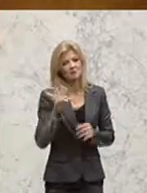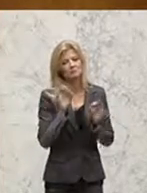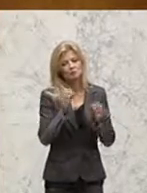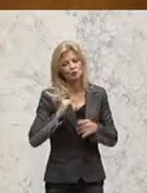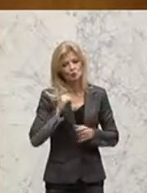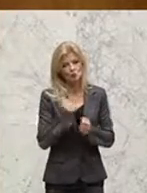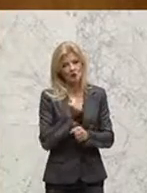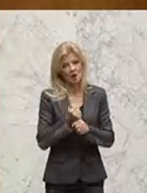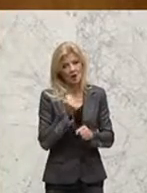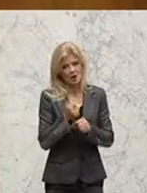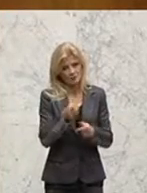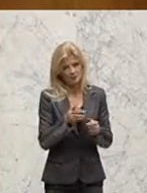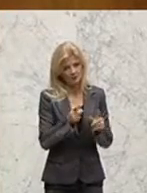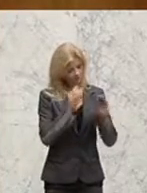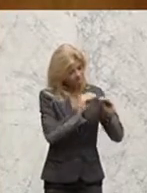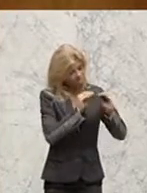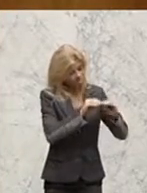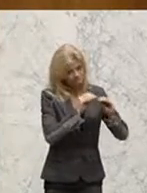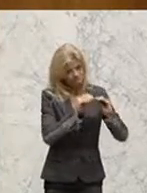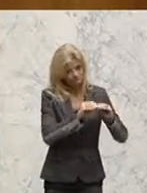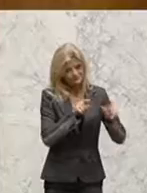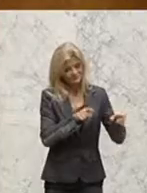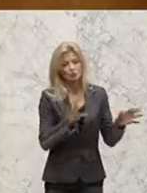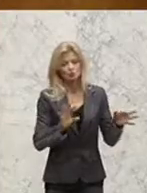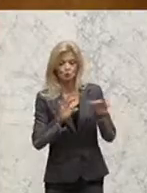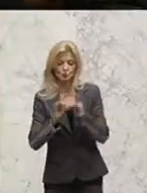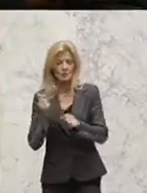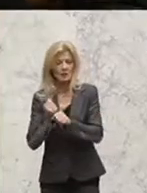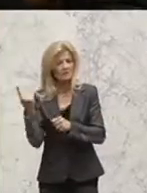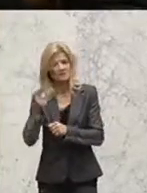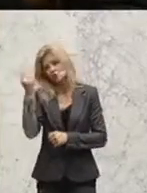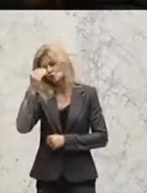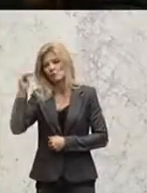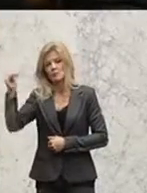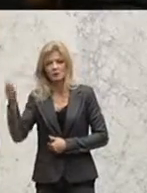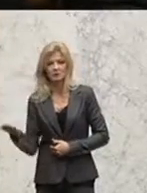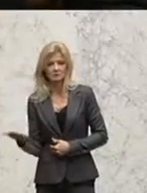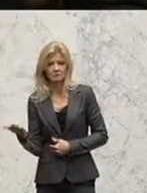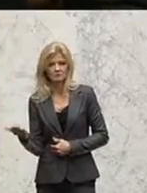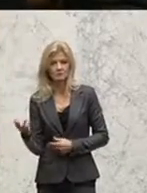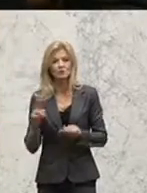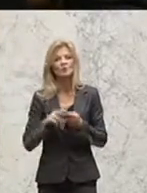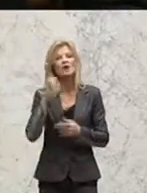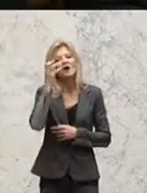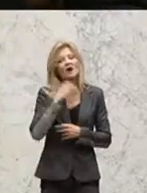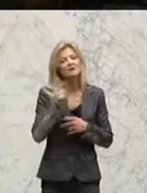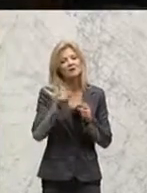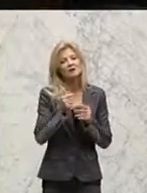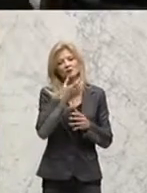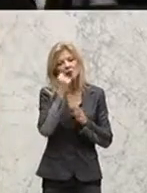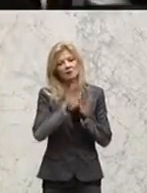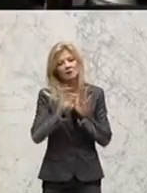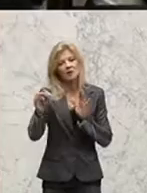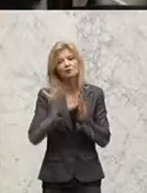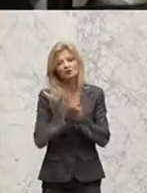arbeiten intensiv mit den Schulbehörden zusammen und eine Deradikalisierungshotline ist im Aufbau